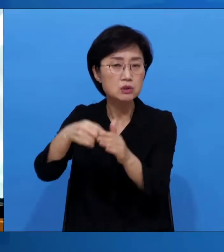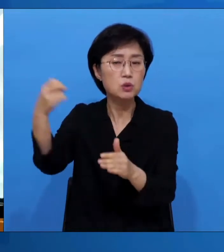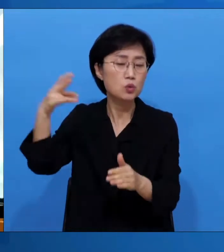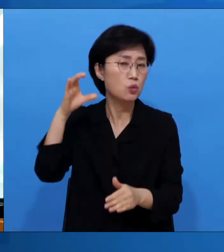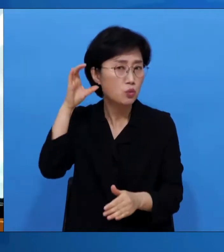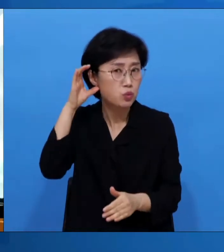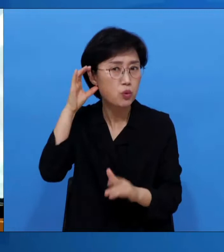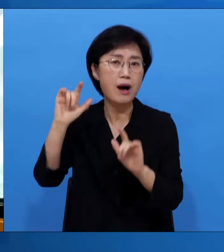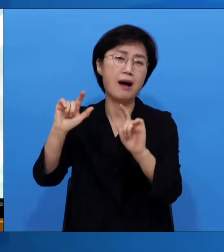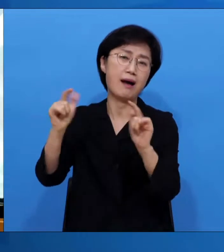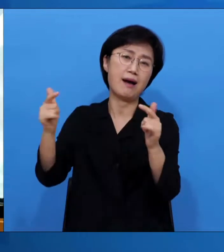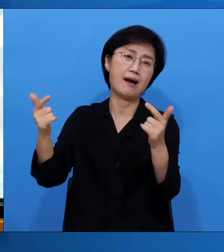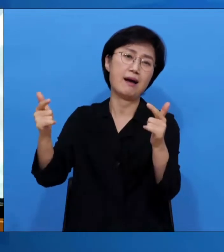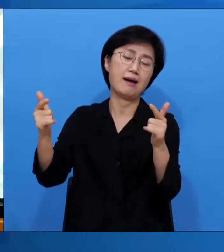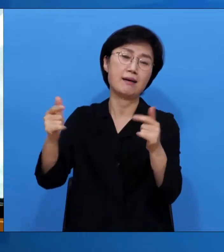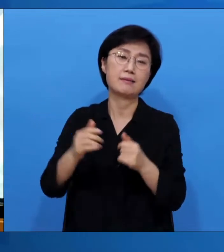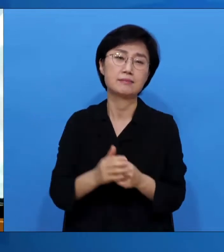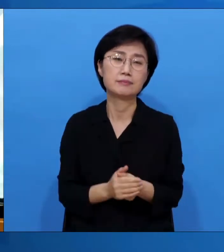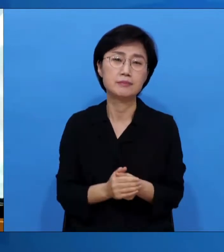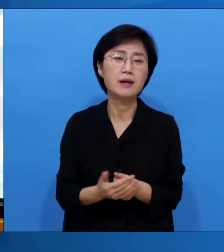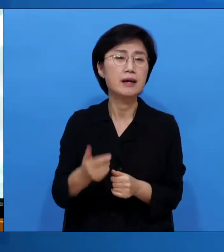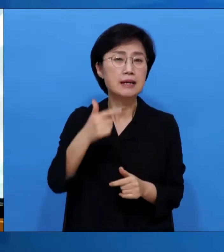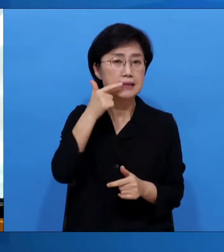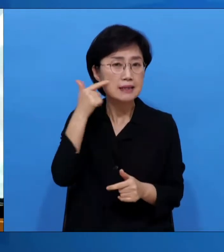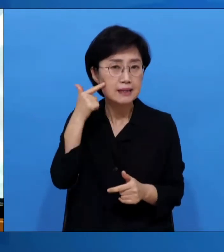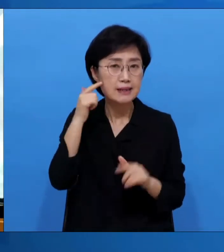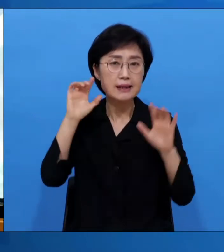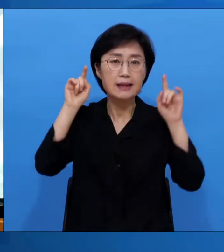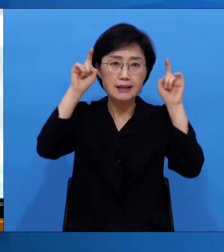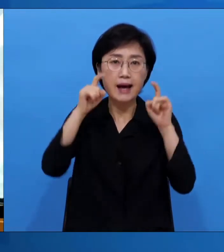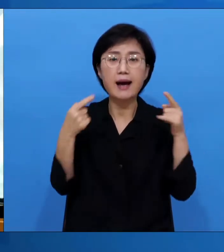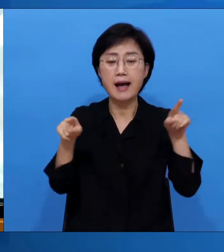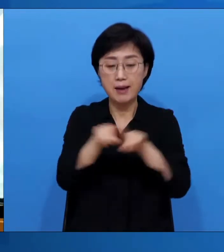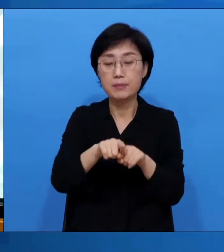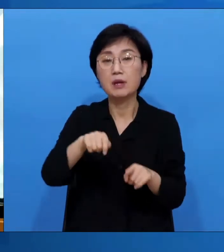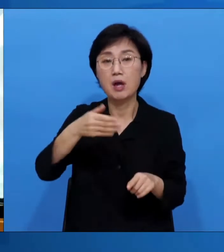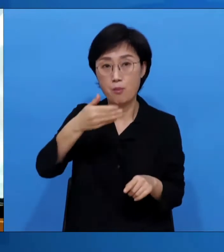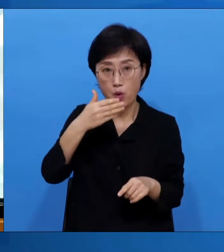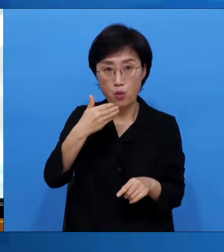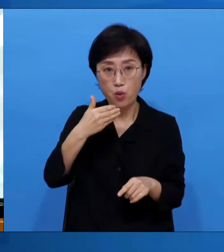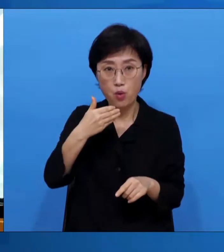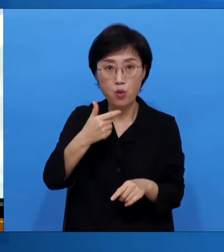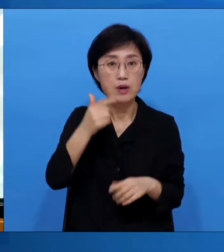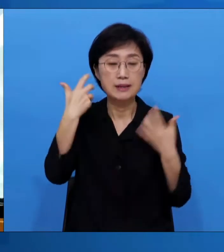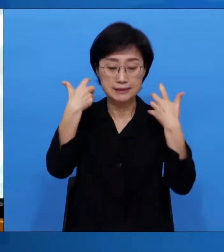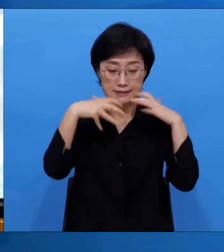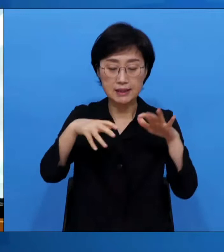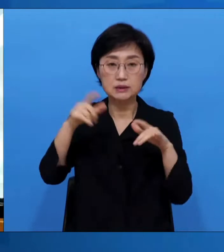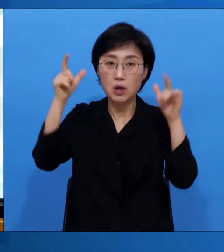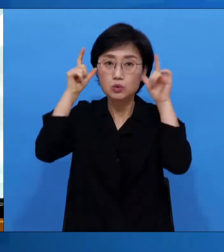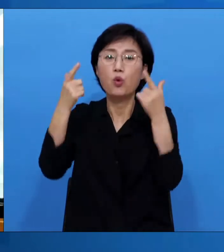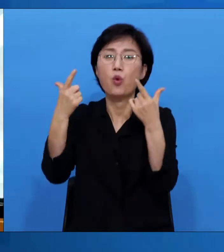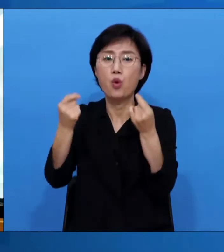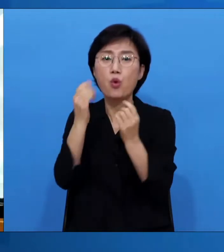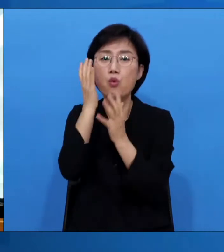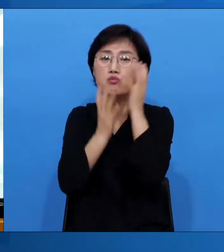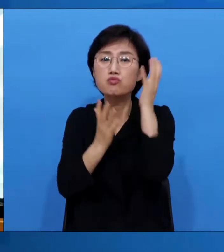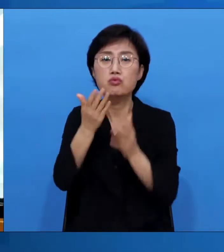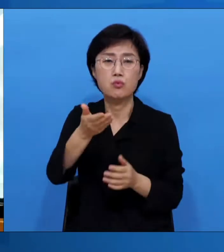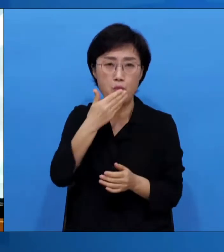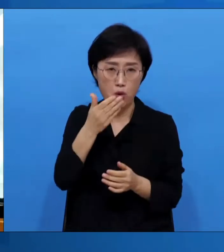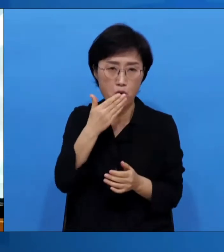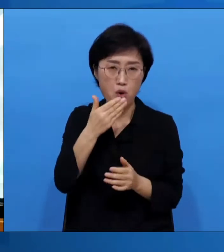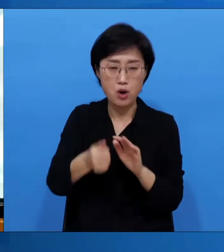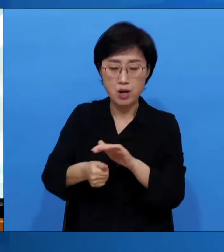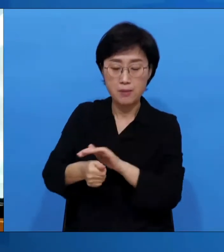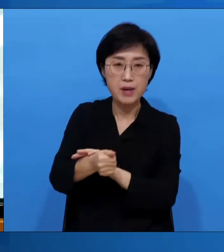가운데서 다시는 들리지 아니할 것이며 이리와 어린 양이 함께 먹을 것이며 사자가 소처럼 찝을 먹을